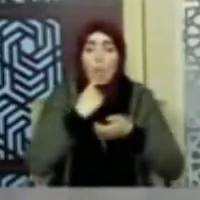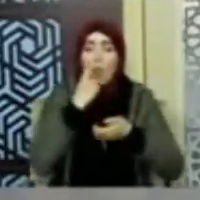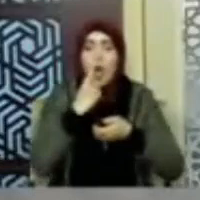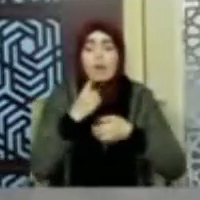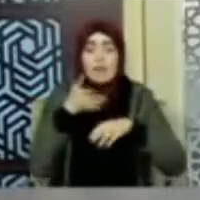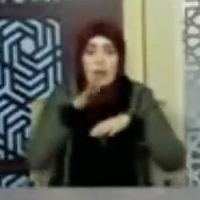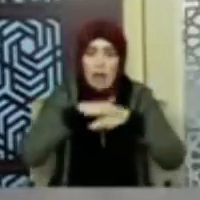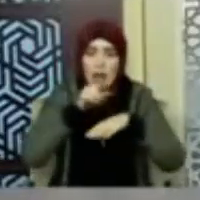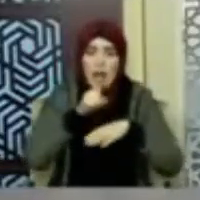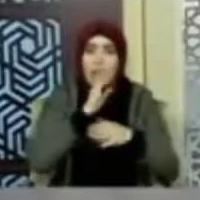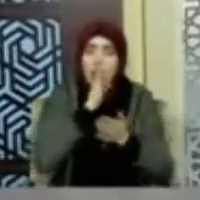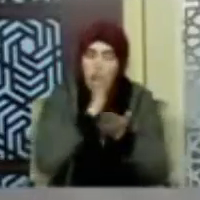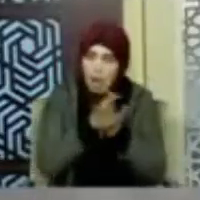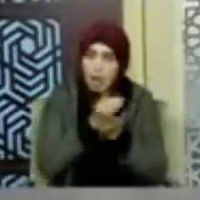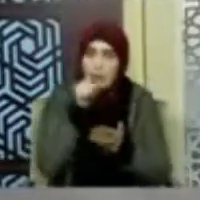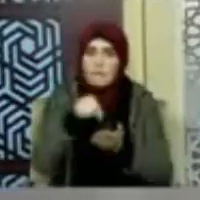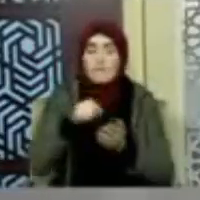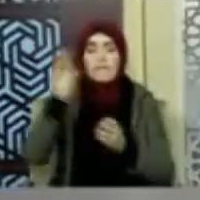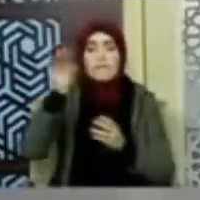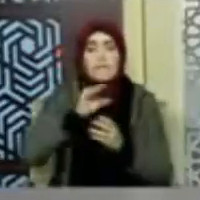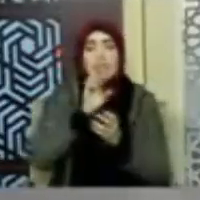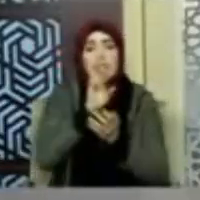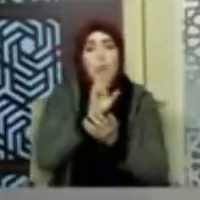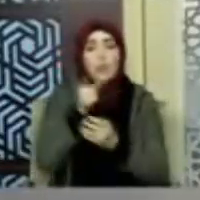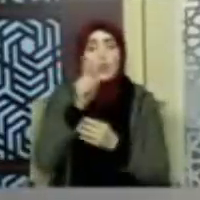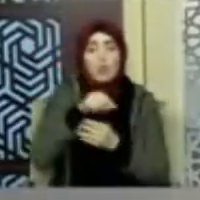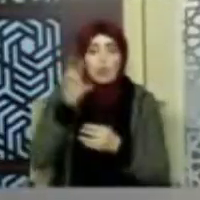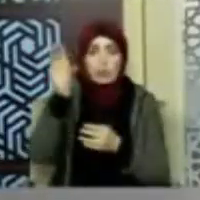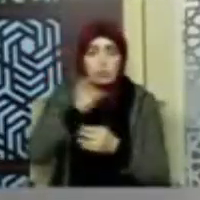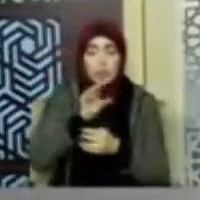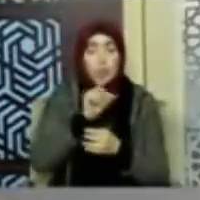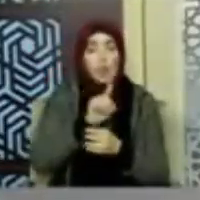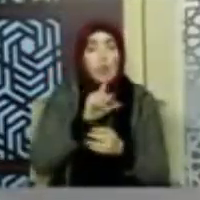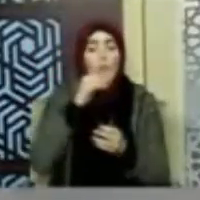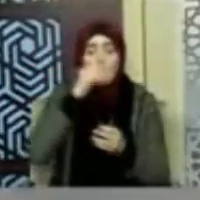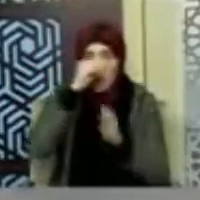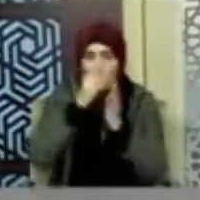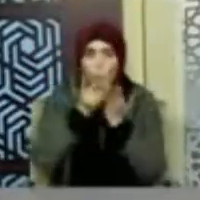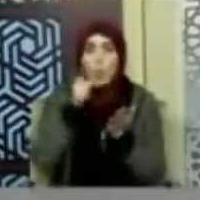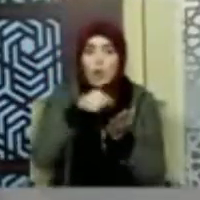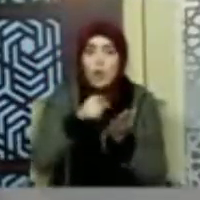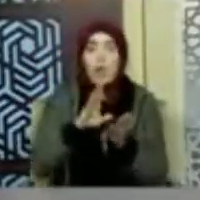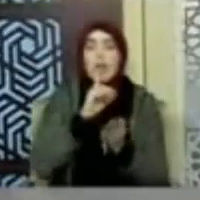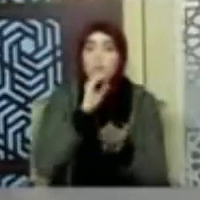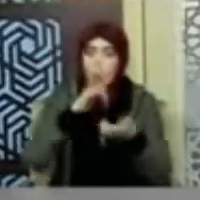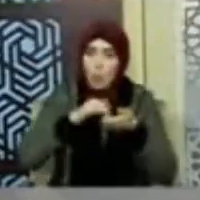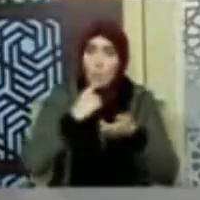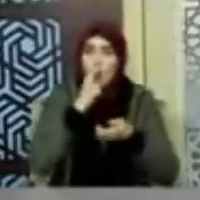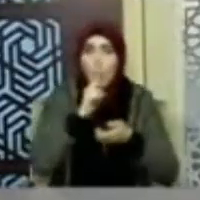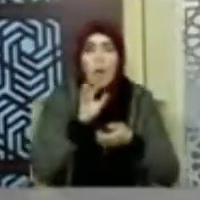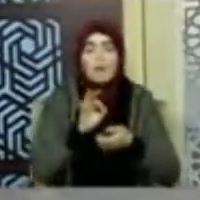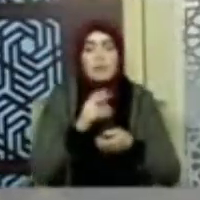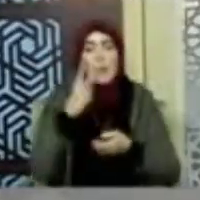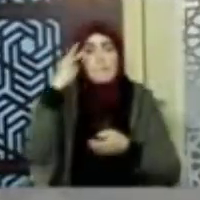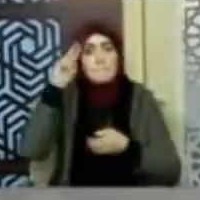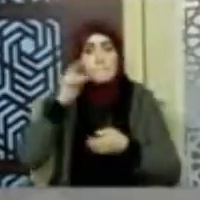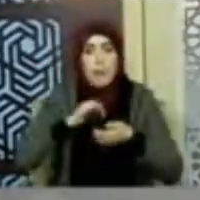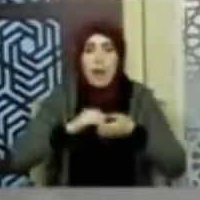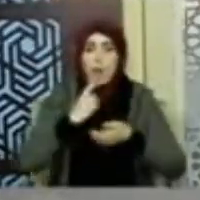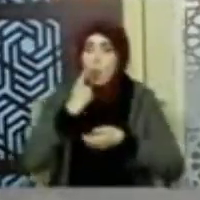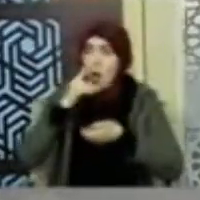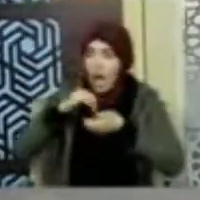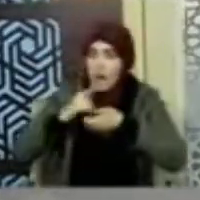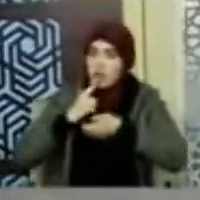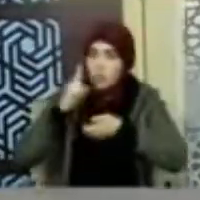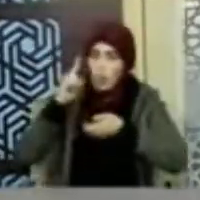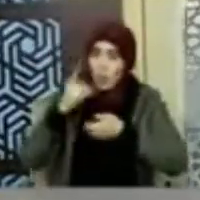عليه حقا في التوراة والإنجيل والقرآن، ومن أوفى بعهده من